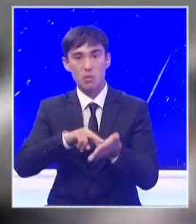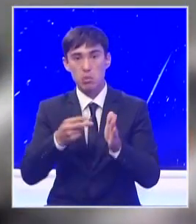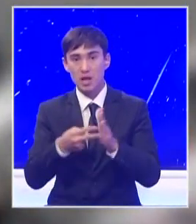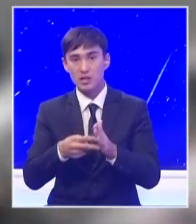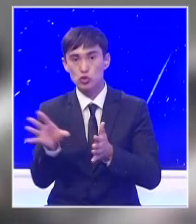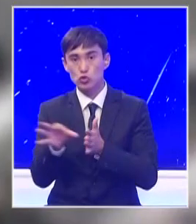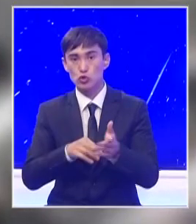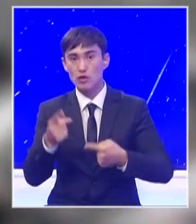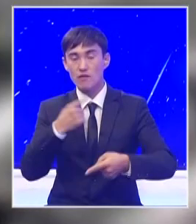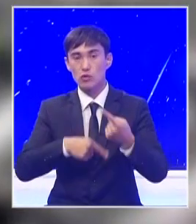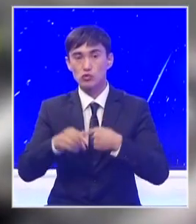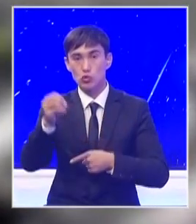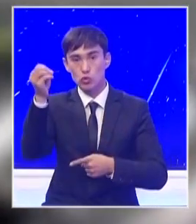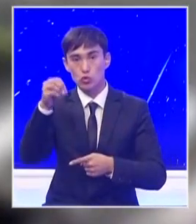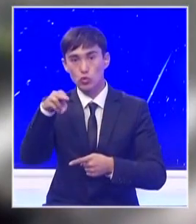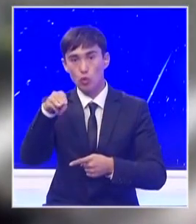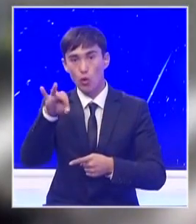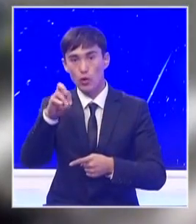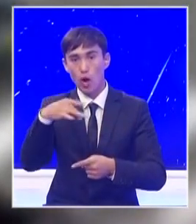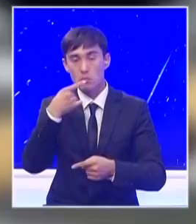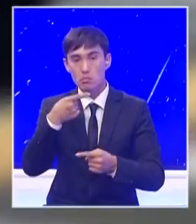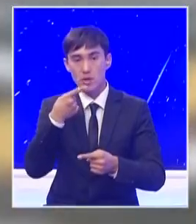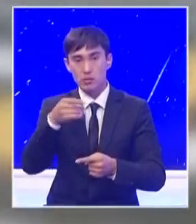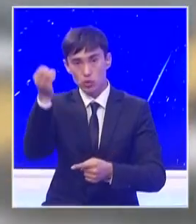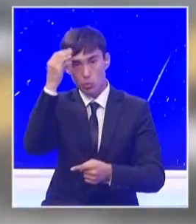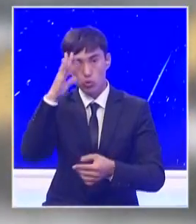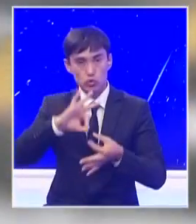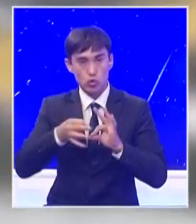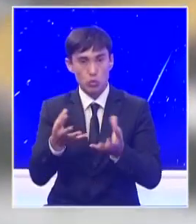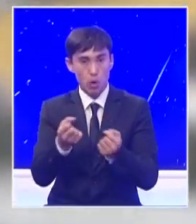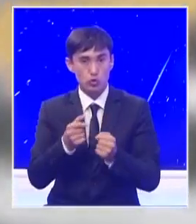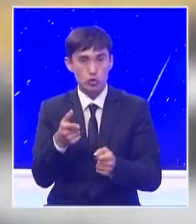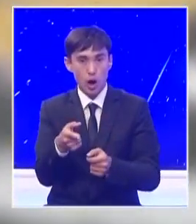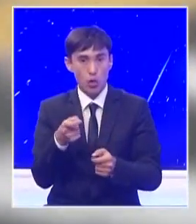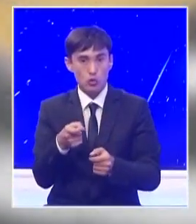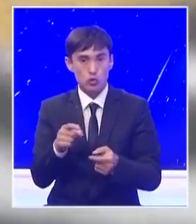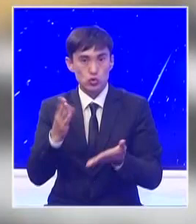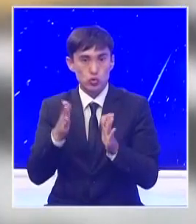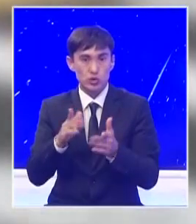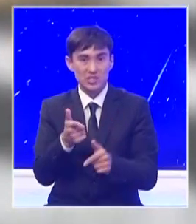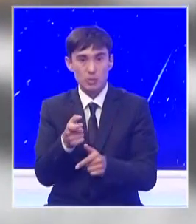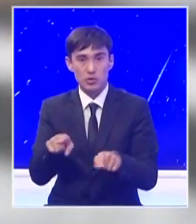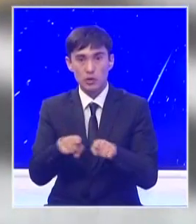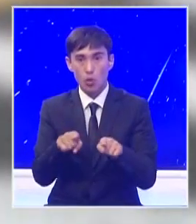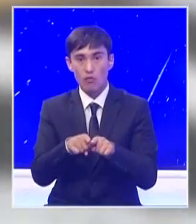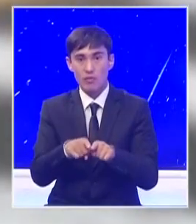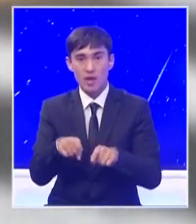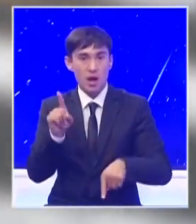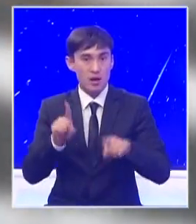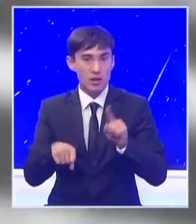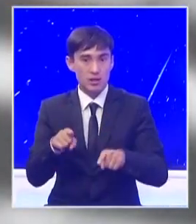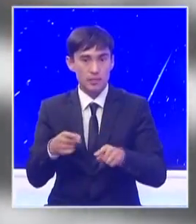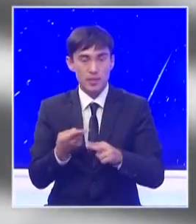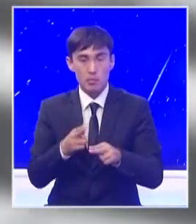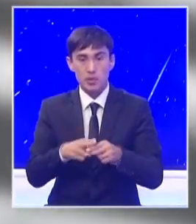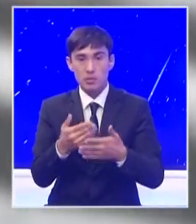и срочно вернулся в Токио. Отметим, в Японии сложно получить оружие, и случаи стрельбы, особенно в лиц такого уровня, очень редки. Перед